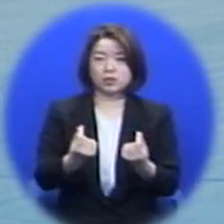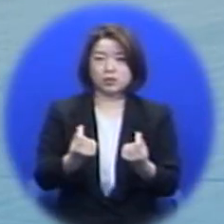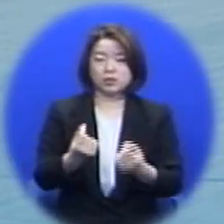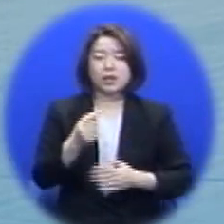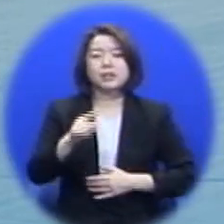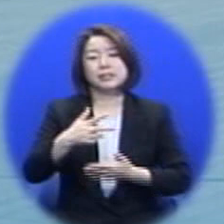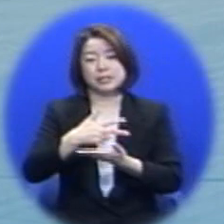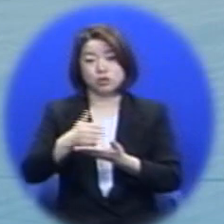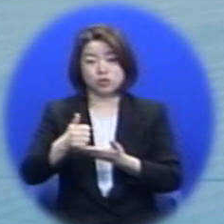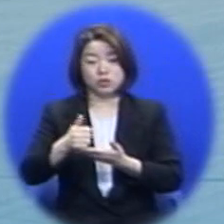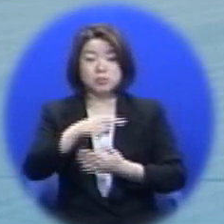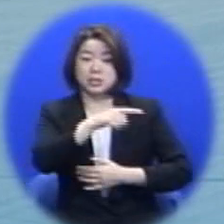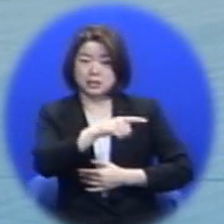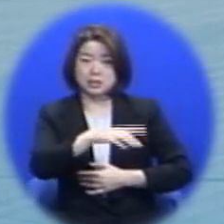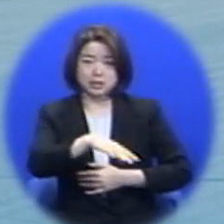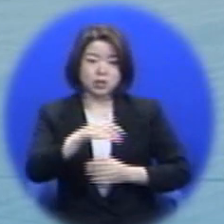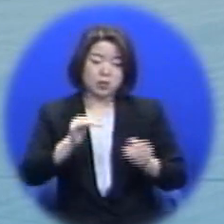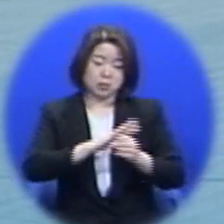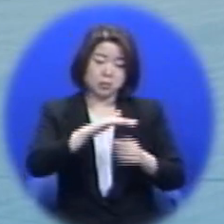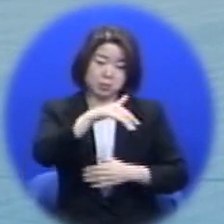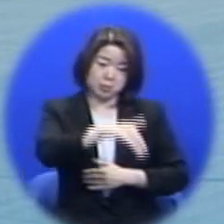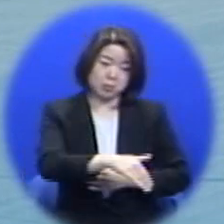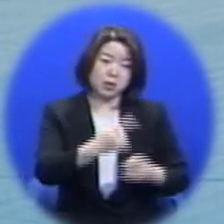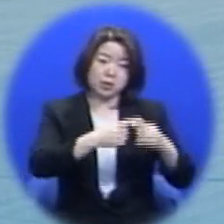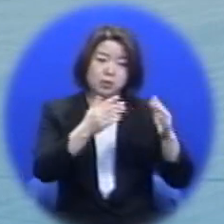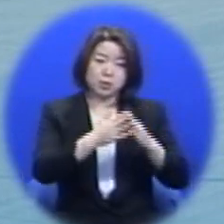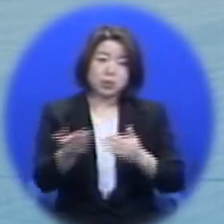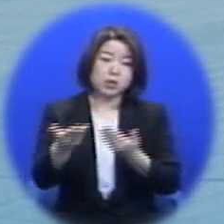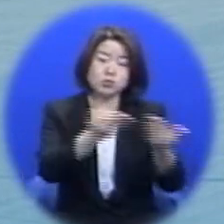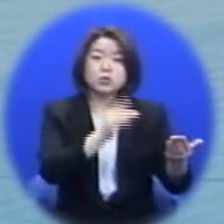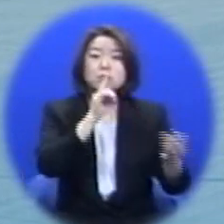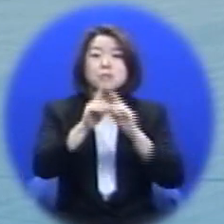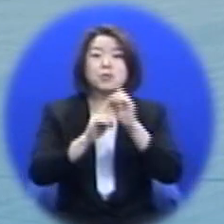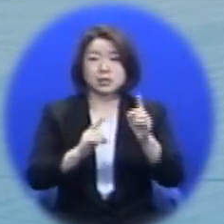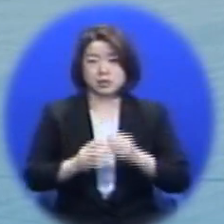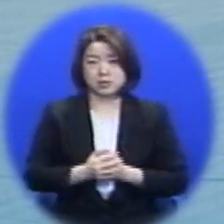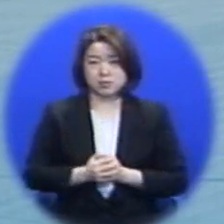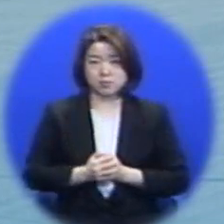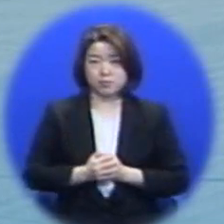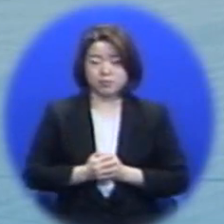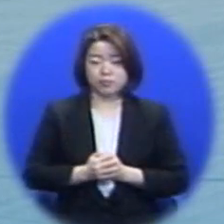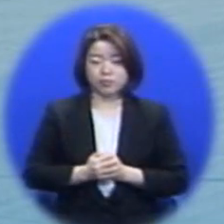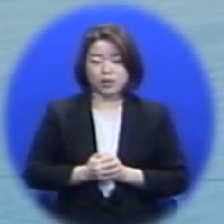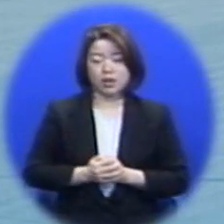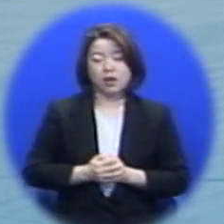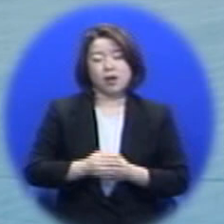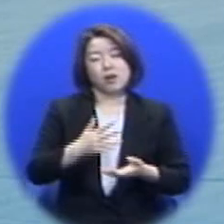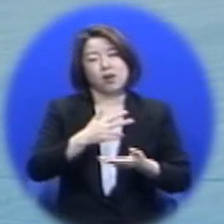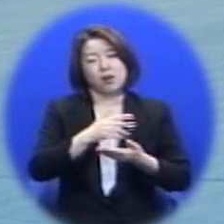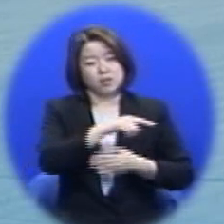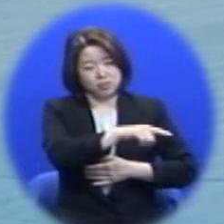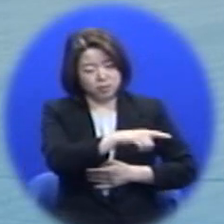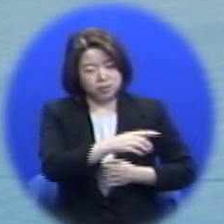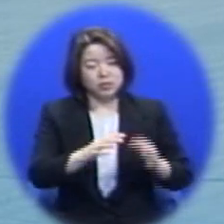교회에 주신 말씀입니다. 에베소 교회 교인들은 하나님 앞에 항변할 게 많았을